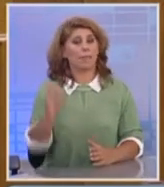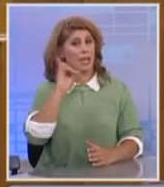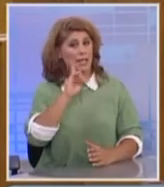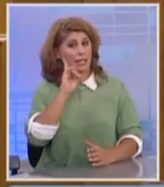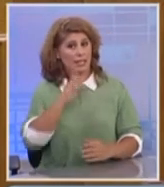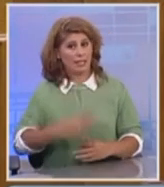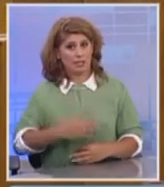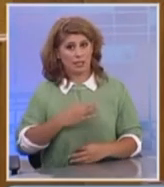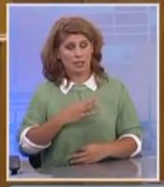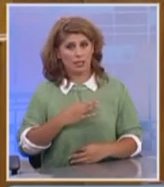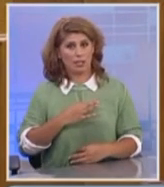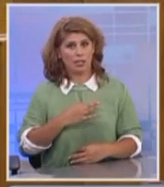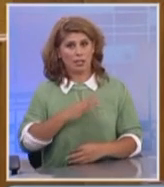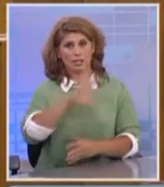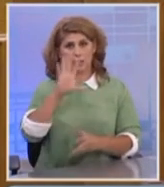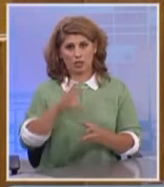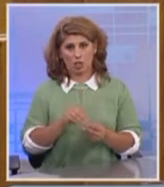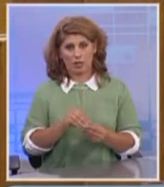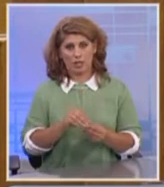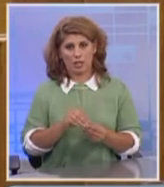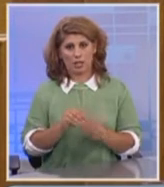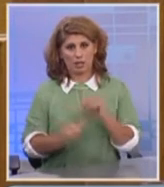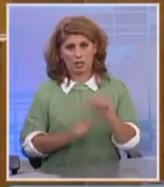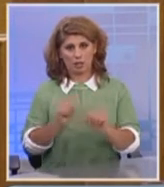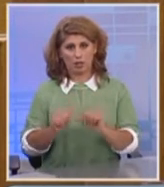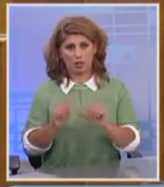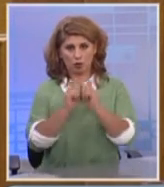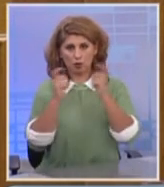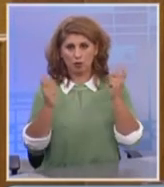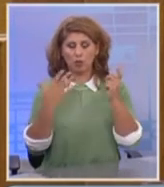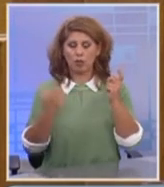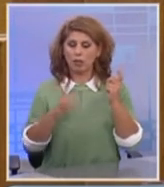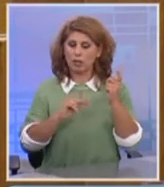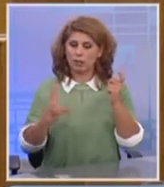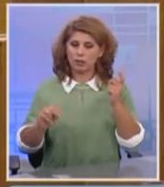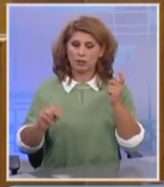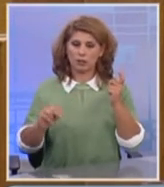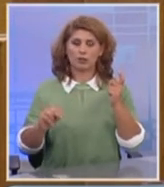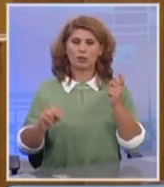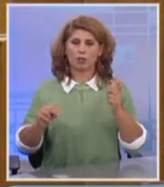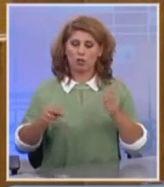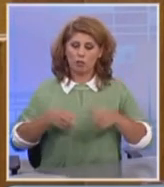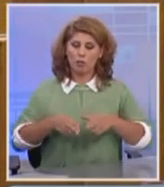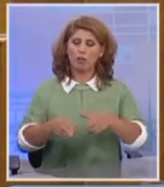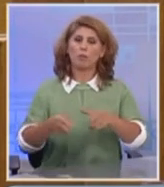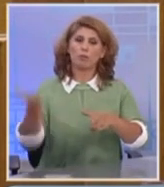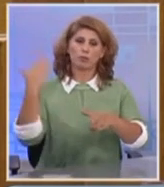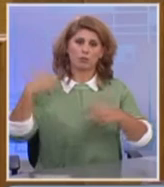κύριοι, συνολικά, οι αλλαγές στο σχολείο βρίσκονται στην ίδια ρότα με τις προηγούμενες